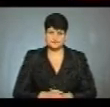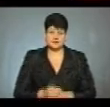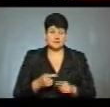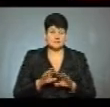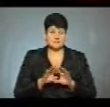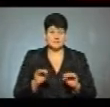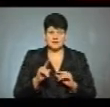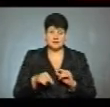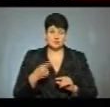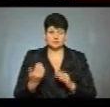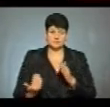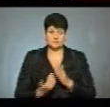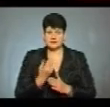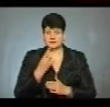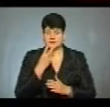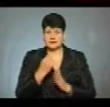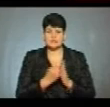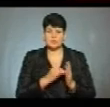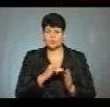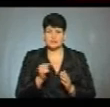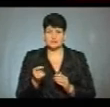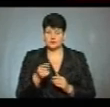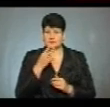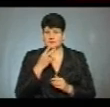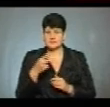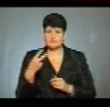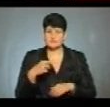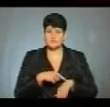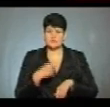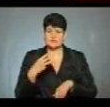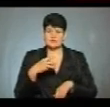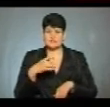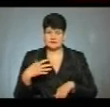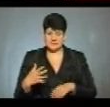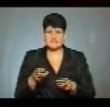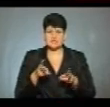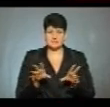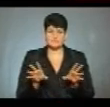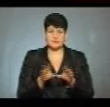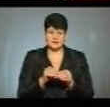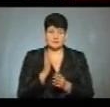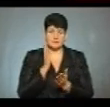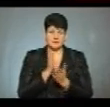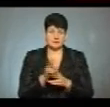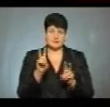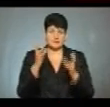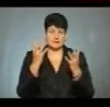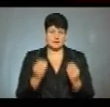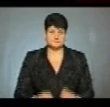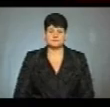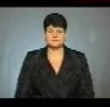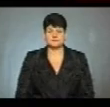цьому у мене все. Наступний випуск новин на телеканалі ЮА Тернопіль. Дивіться о 20:30. І залишайтеся з нами далі в прямому ефірі «Тема дня».